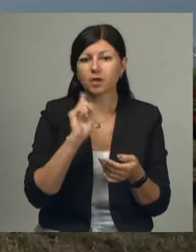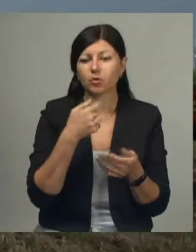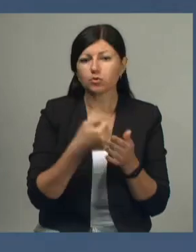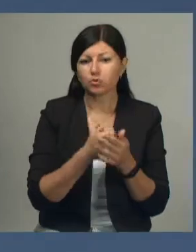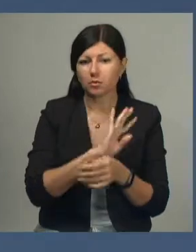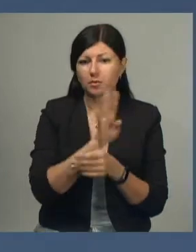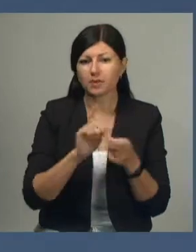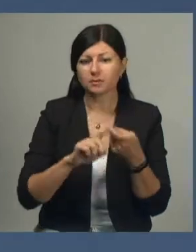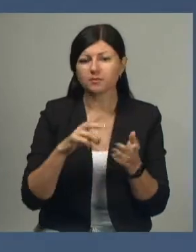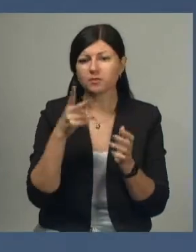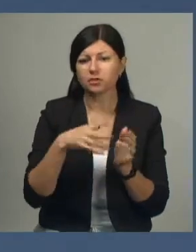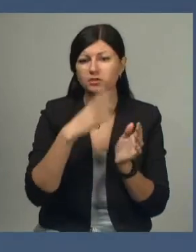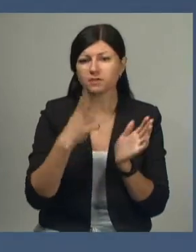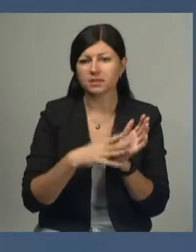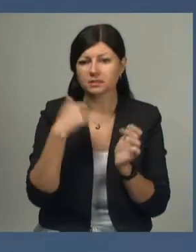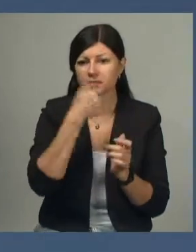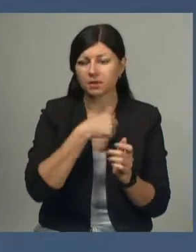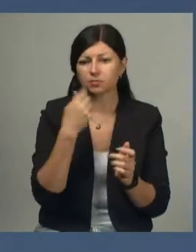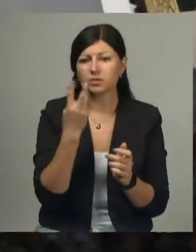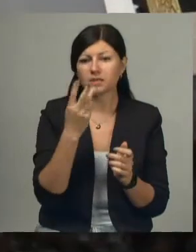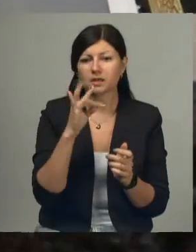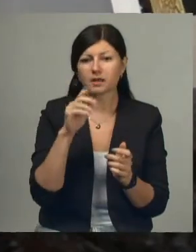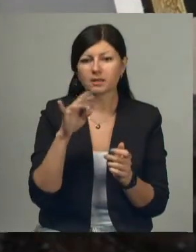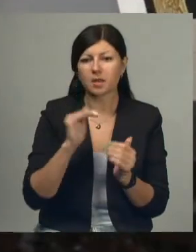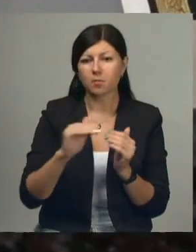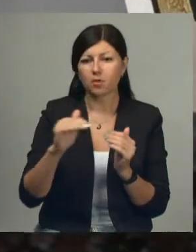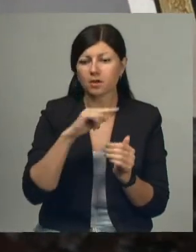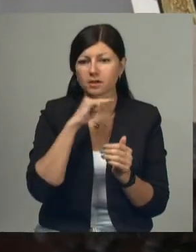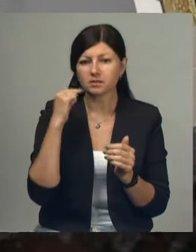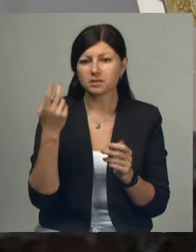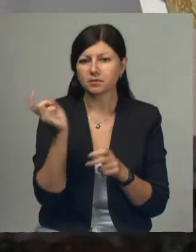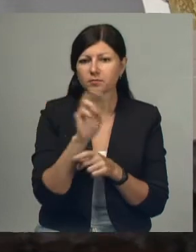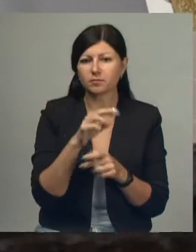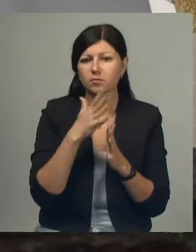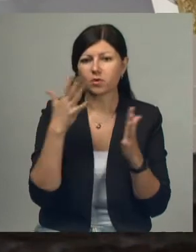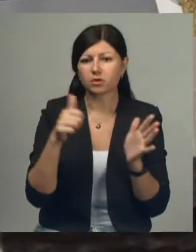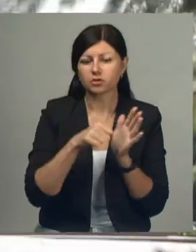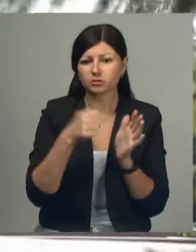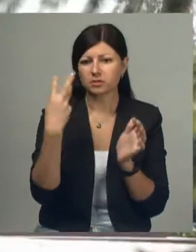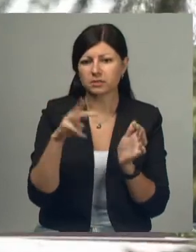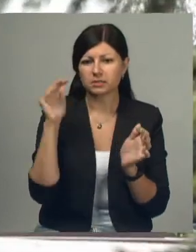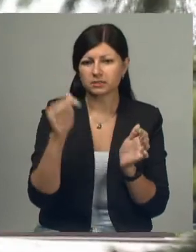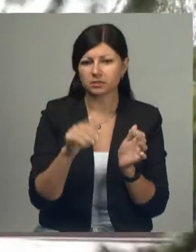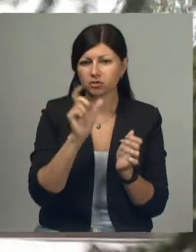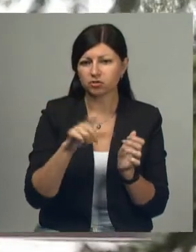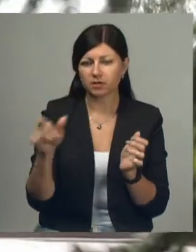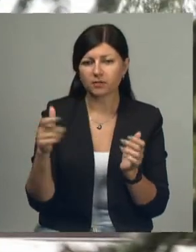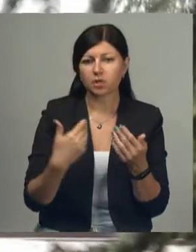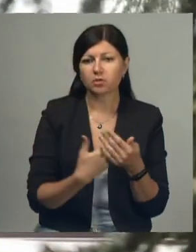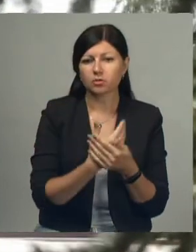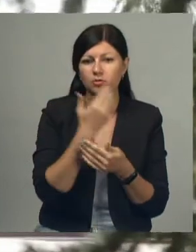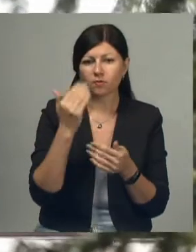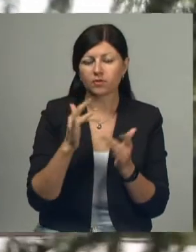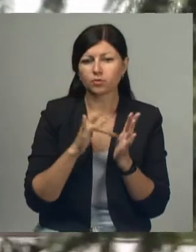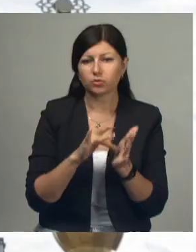пандемии в 2019-м Третье ратное поле России посетило более 630 тысяч человек. Новый туристический маршрут